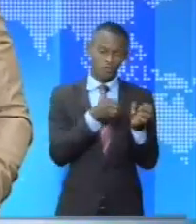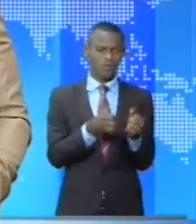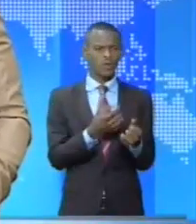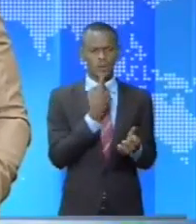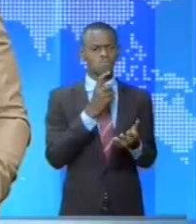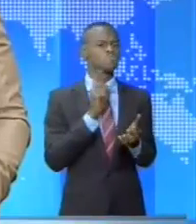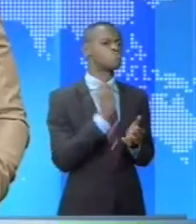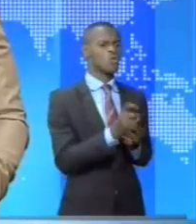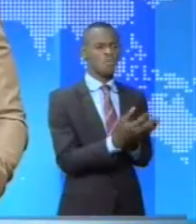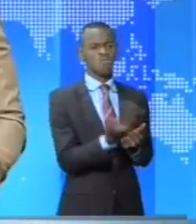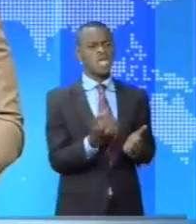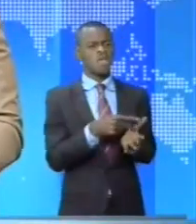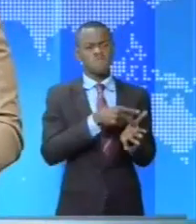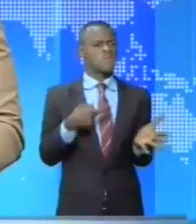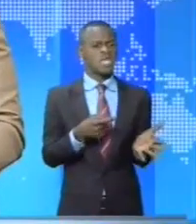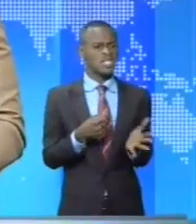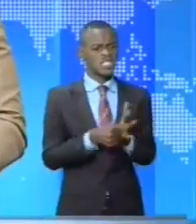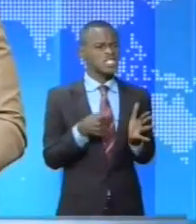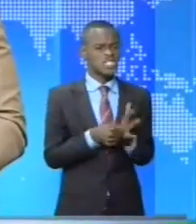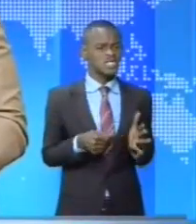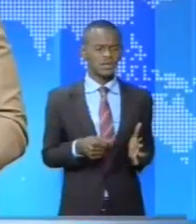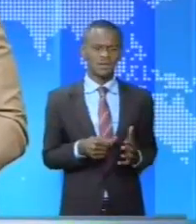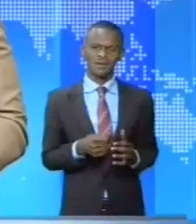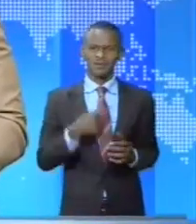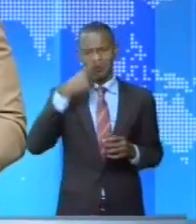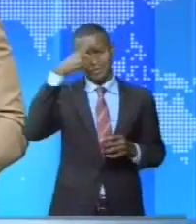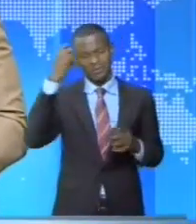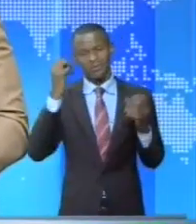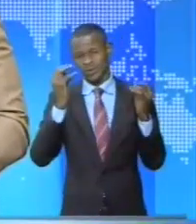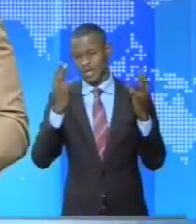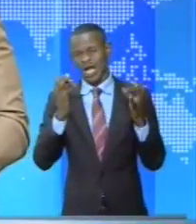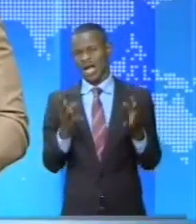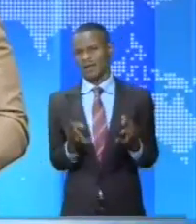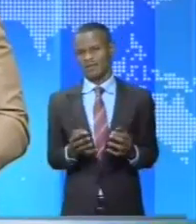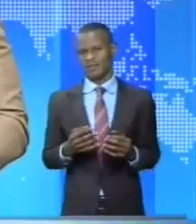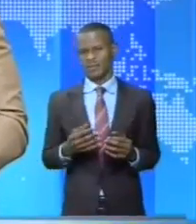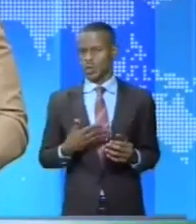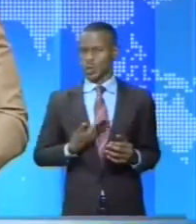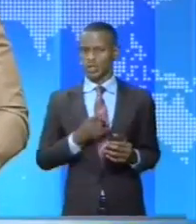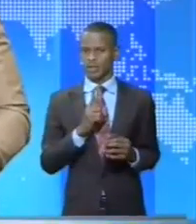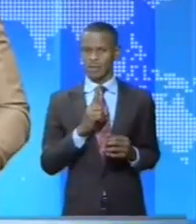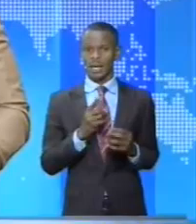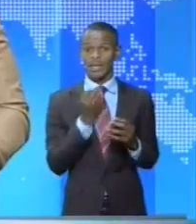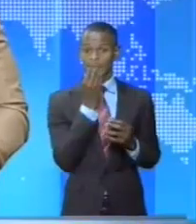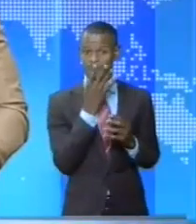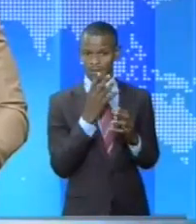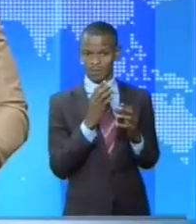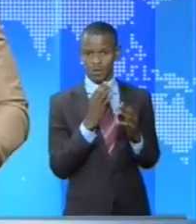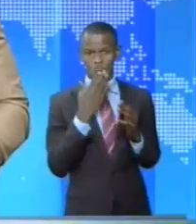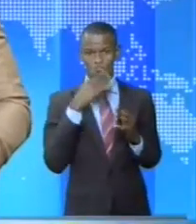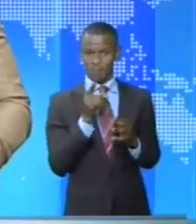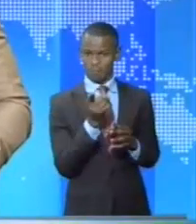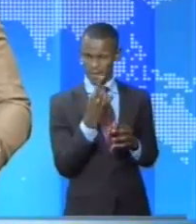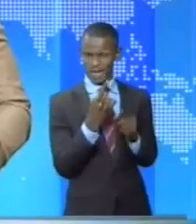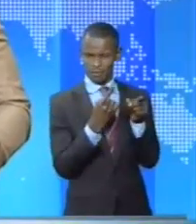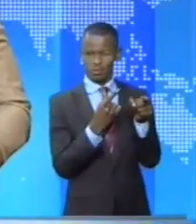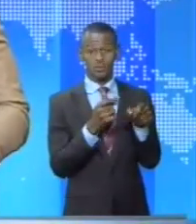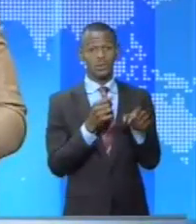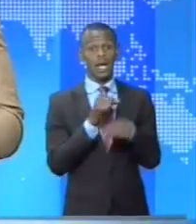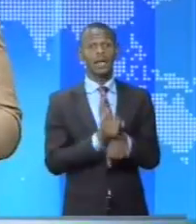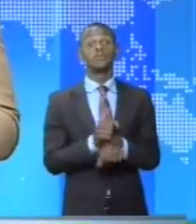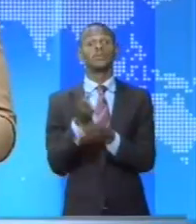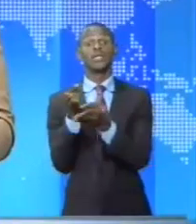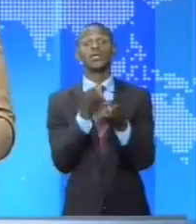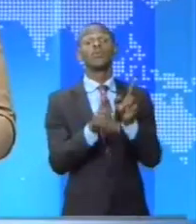C'est le cas du centre de santé Lotus. Et selon les responsables de cette formation médicale, ce centre de santé privé contribue tant soit peu